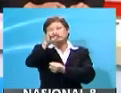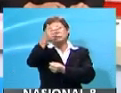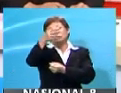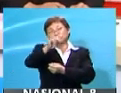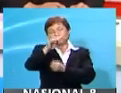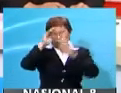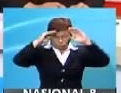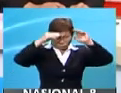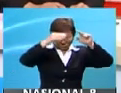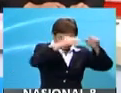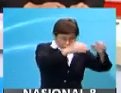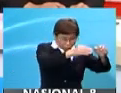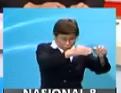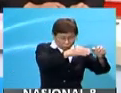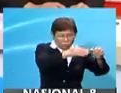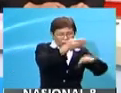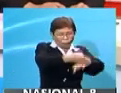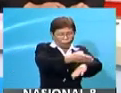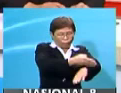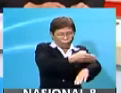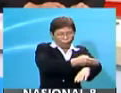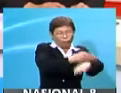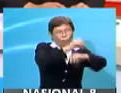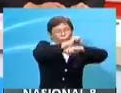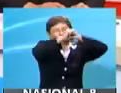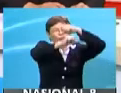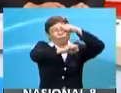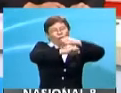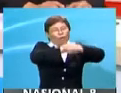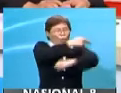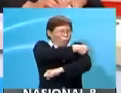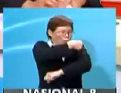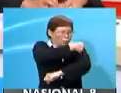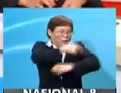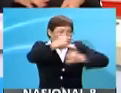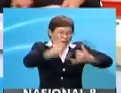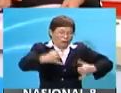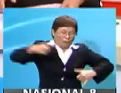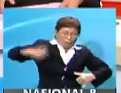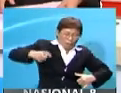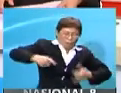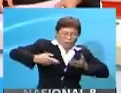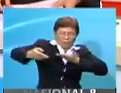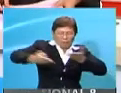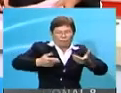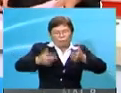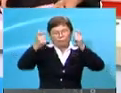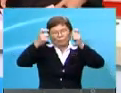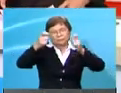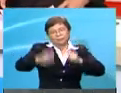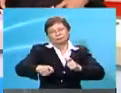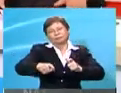tumpuan diberikan kepada pemulihan infrastruktur hospital dan klinik yang memerlukan perkhidmatan